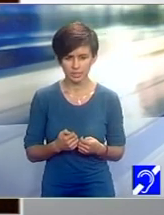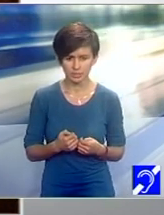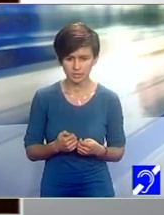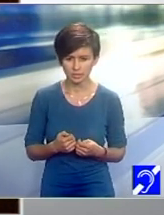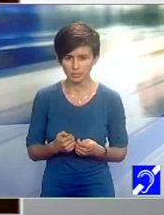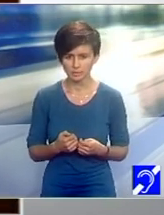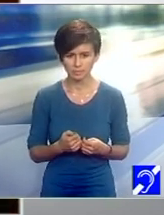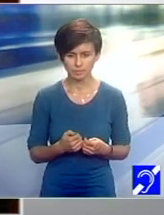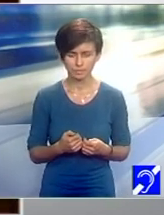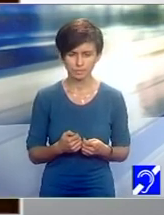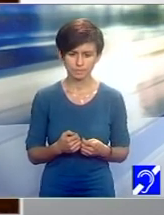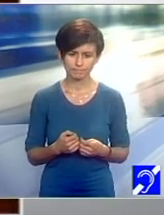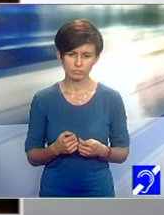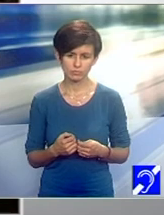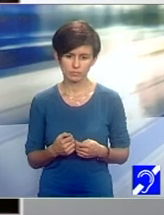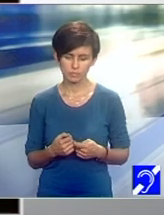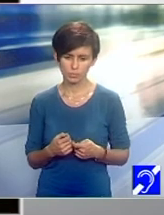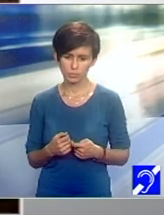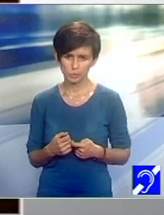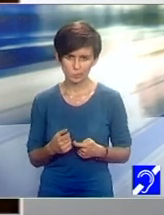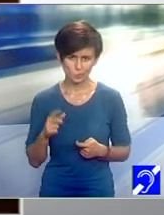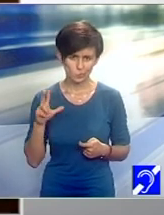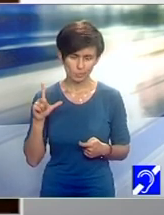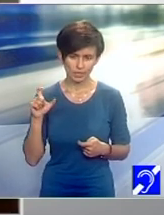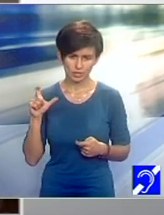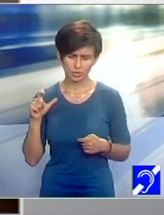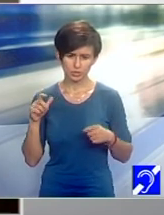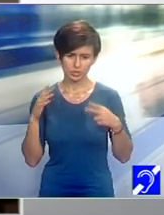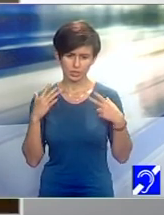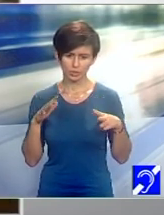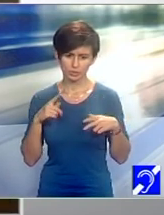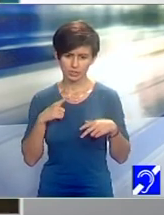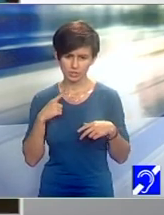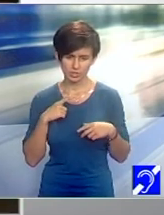la ciclu de licență, 280 sunt la